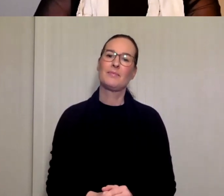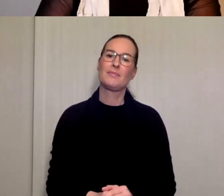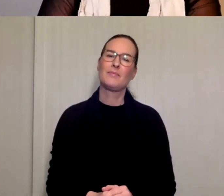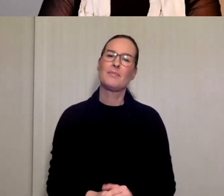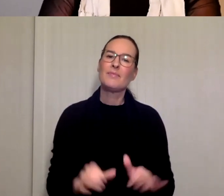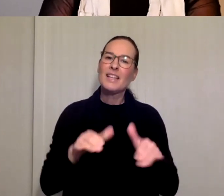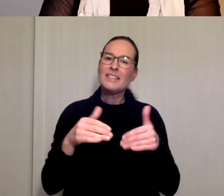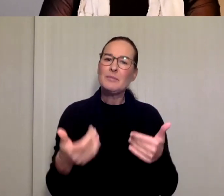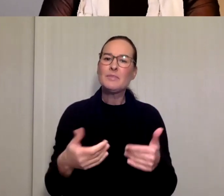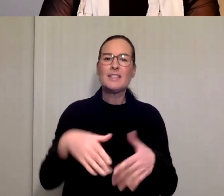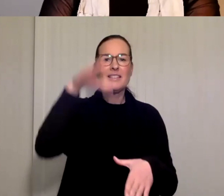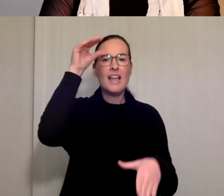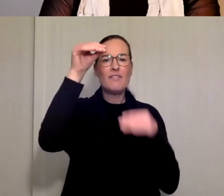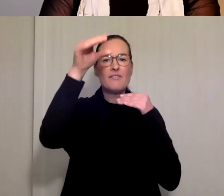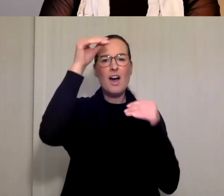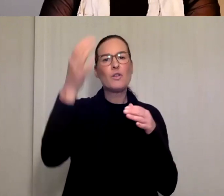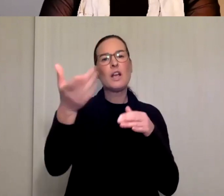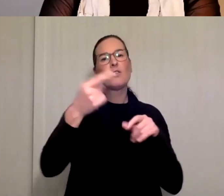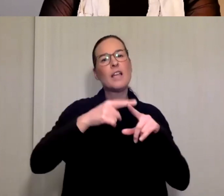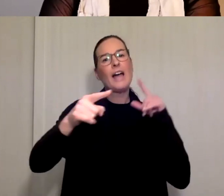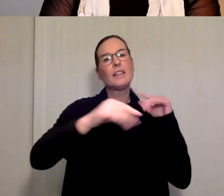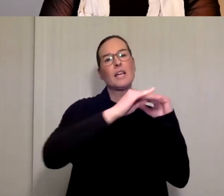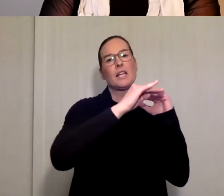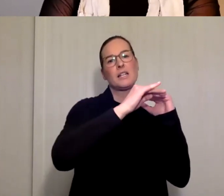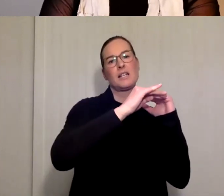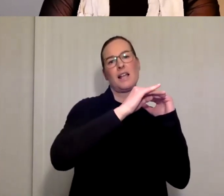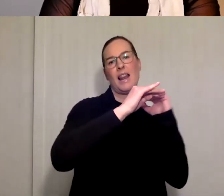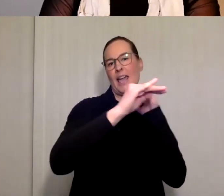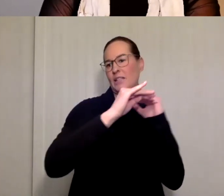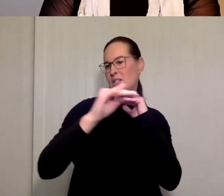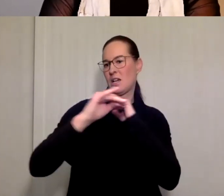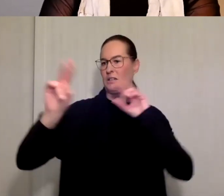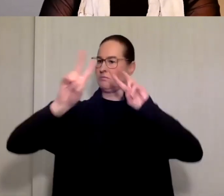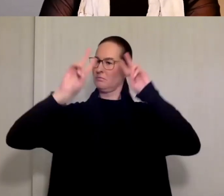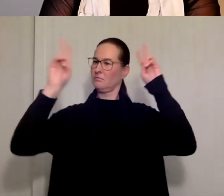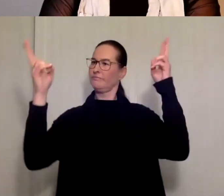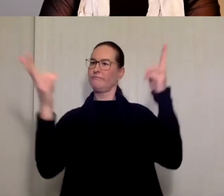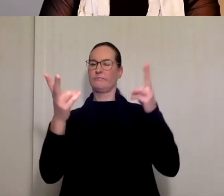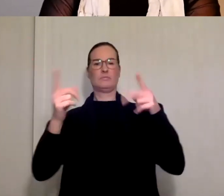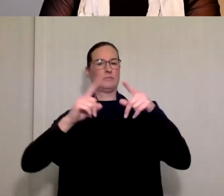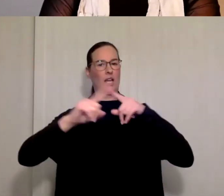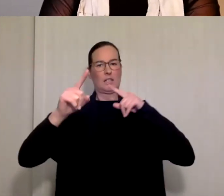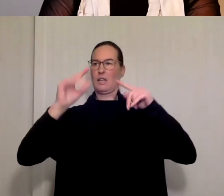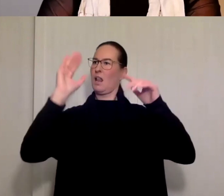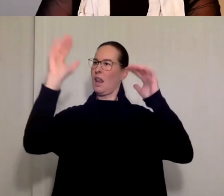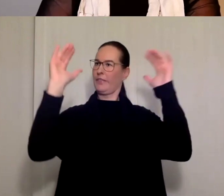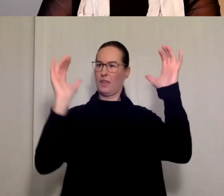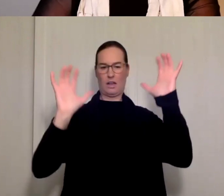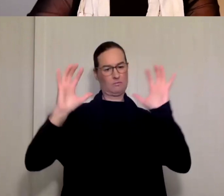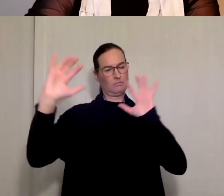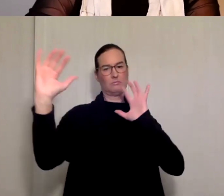es Erfahrungen aus anderen Ländern bei Ihnen beiden? Erfahrungen, die